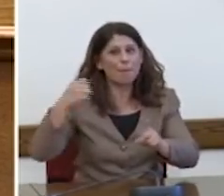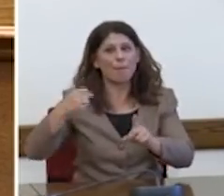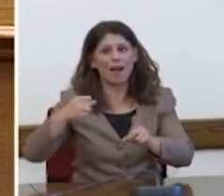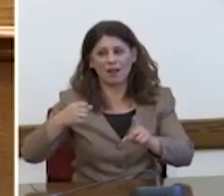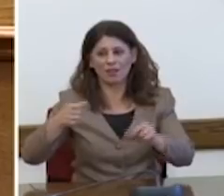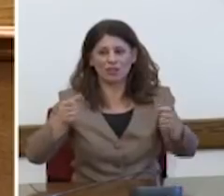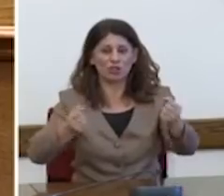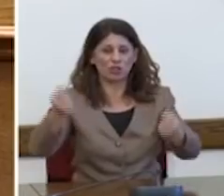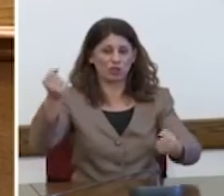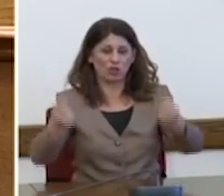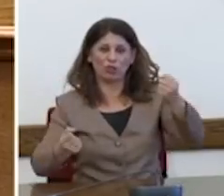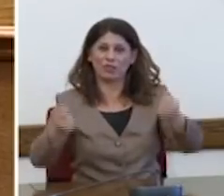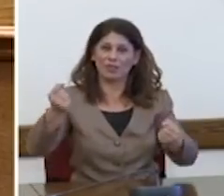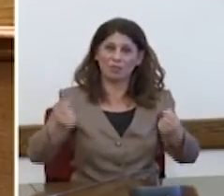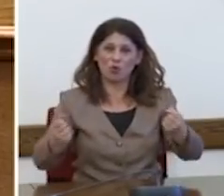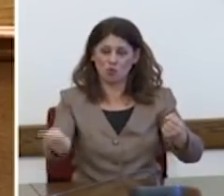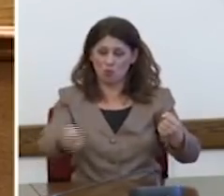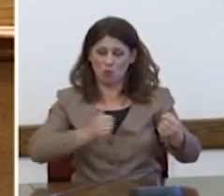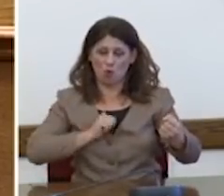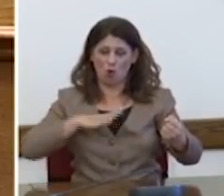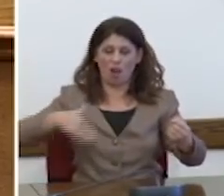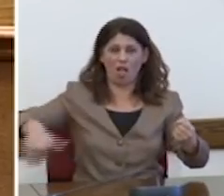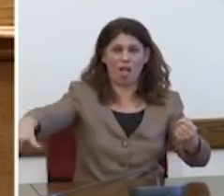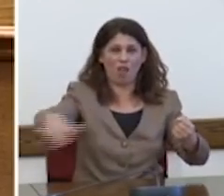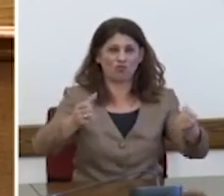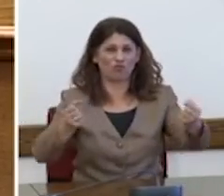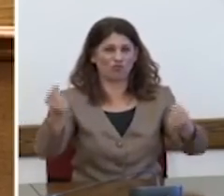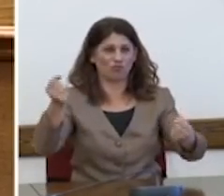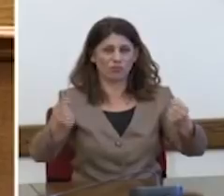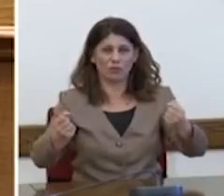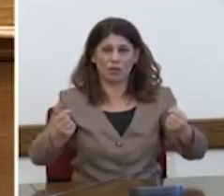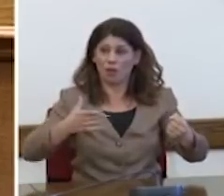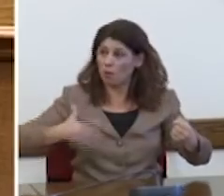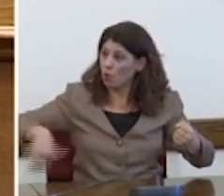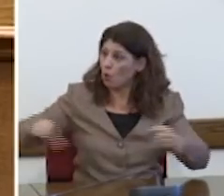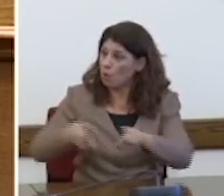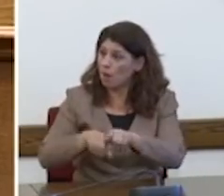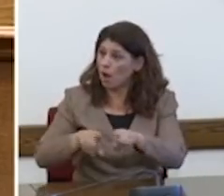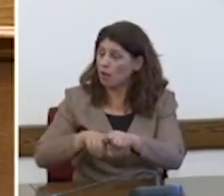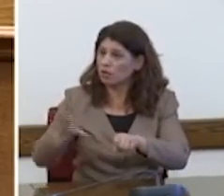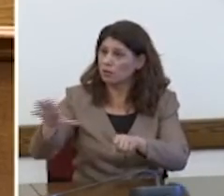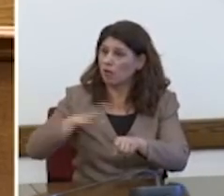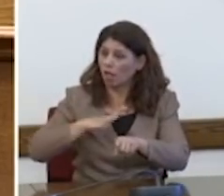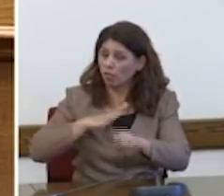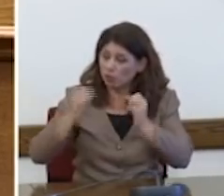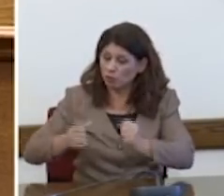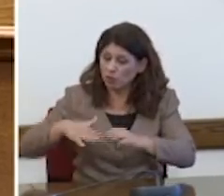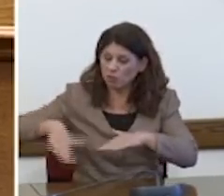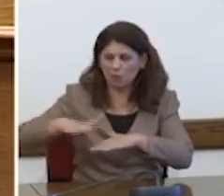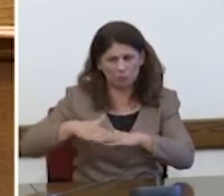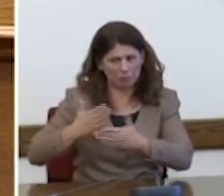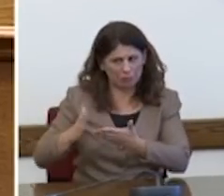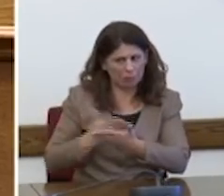τιμόνι της χώρας στα δικά του χέρια. Με όλους τους άλλους λαούς της περιοχής δεν έχουμε να μοιράσουμε τίποτα.